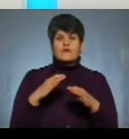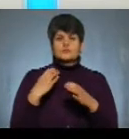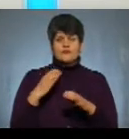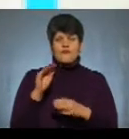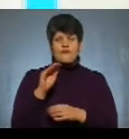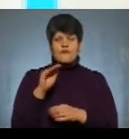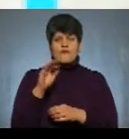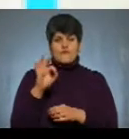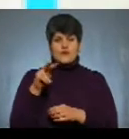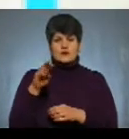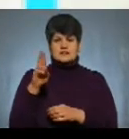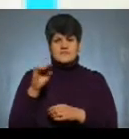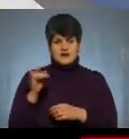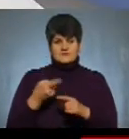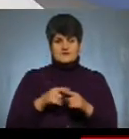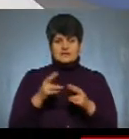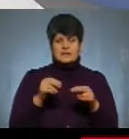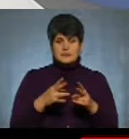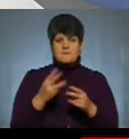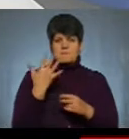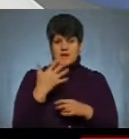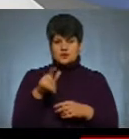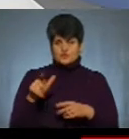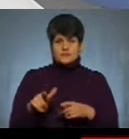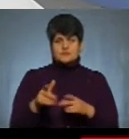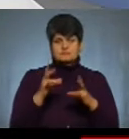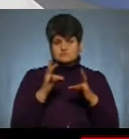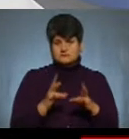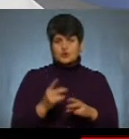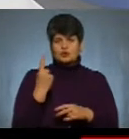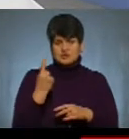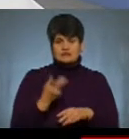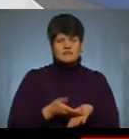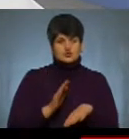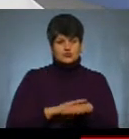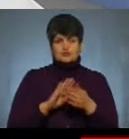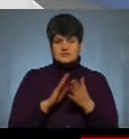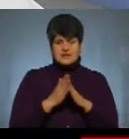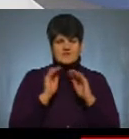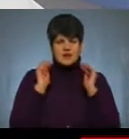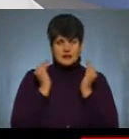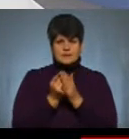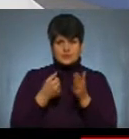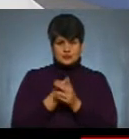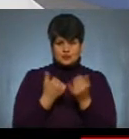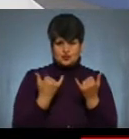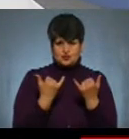Transporter. В даній ДТП 5 потерпілих, один в тяжкому стані, в реанімації до сих